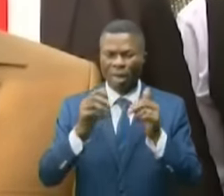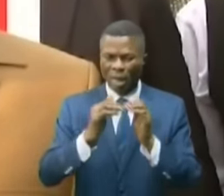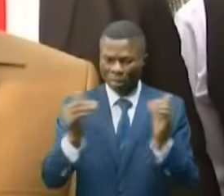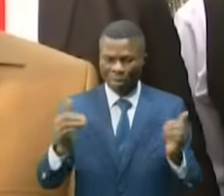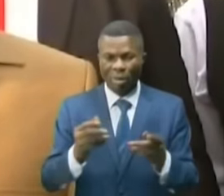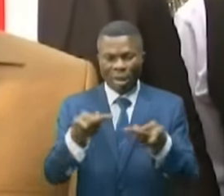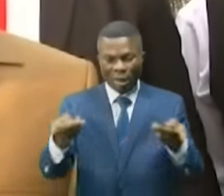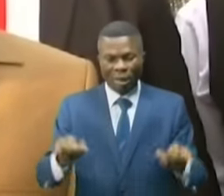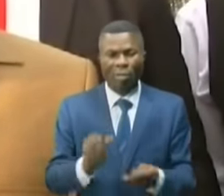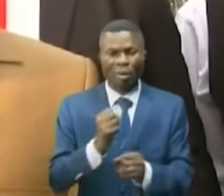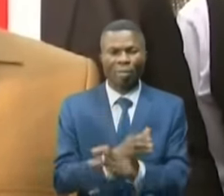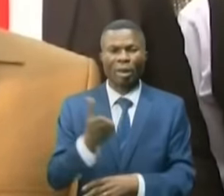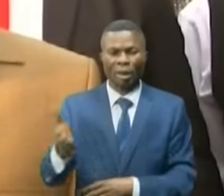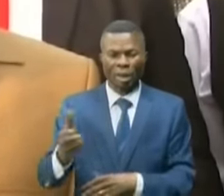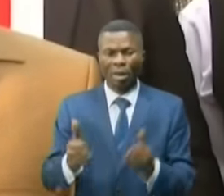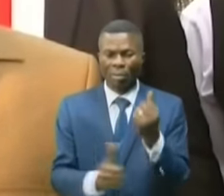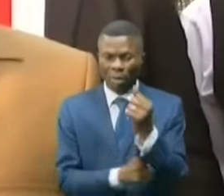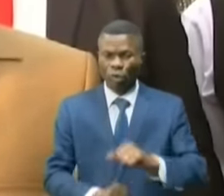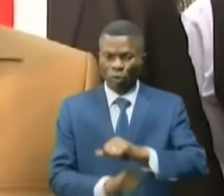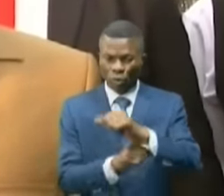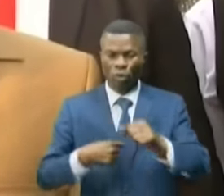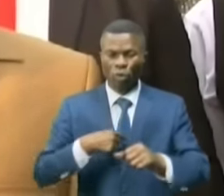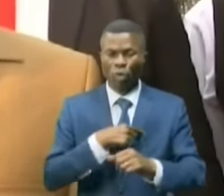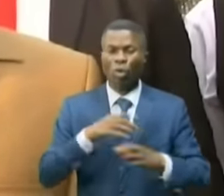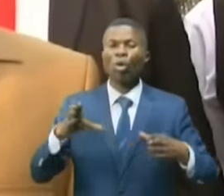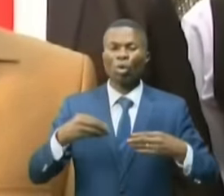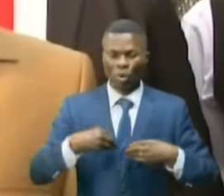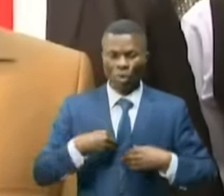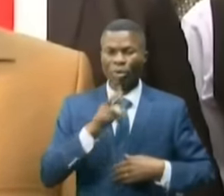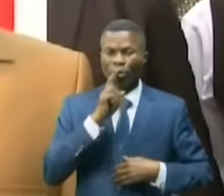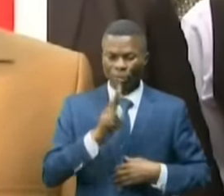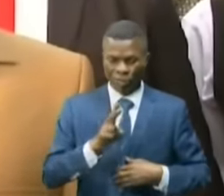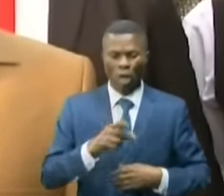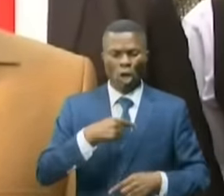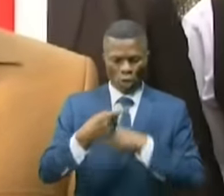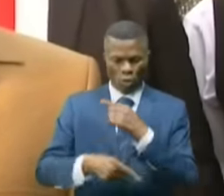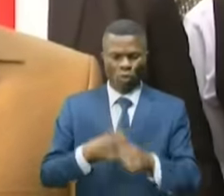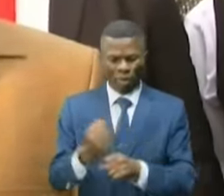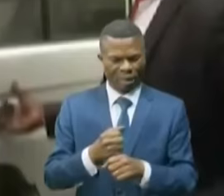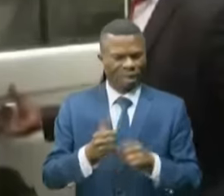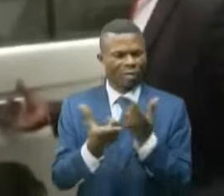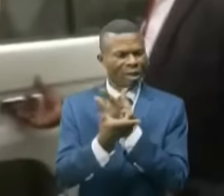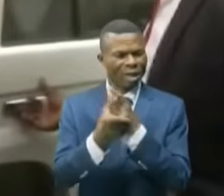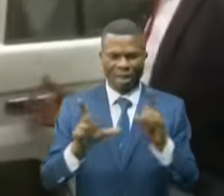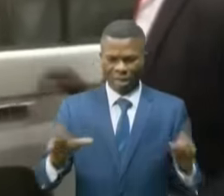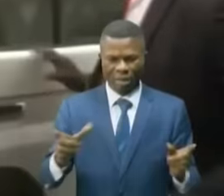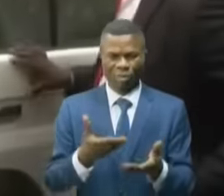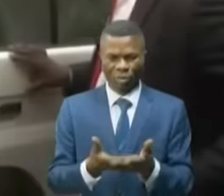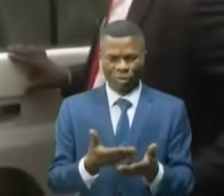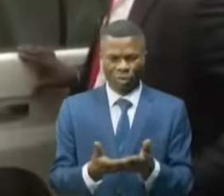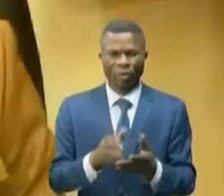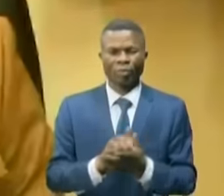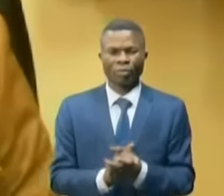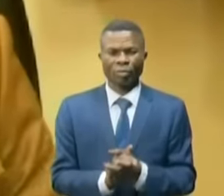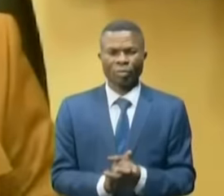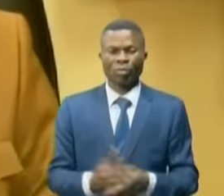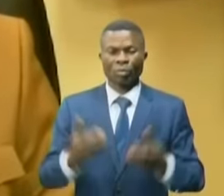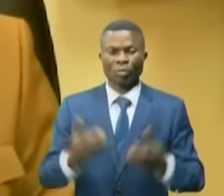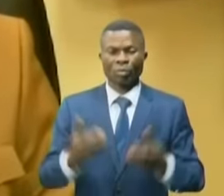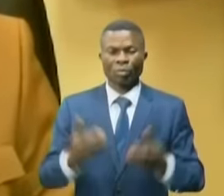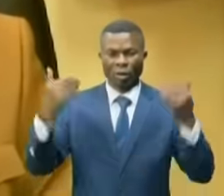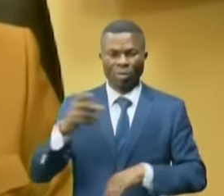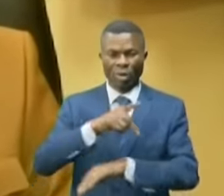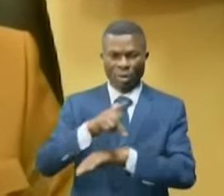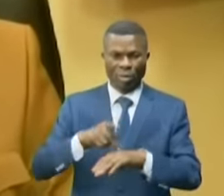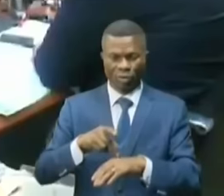qui nous accompagnent sont maintenant convaincus qu'ils peuvent bien commencer les travaux. Faisant d'une pierre deux coups, l'autorité provinciale